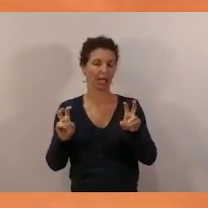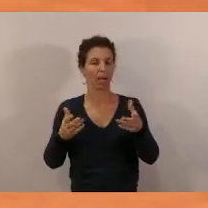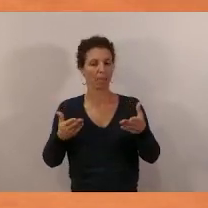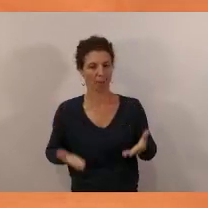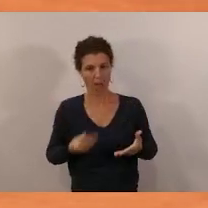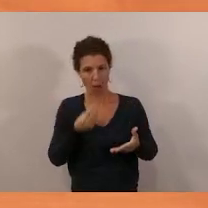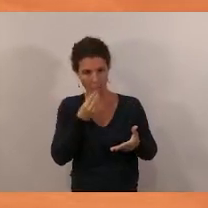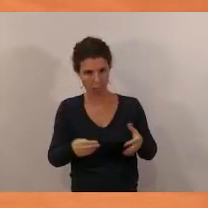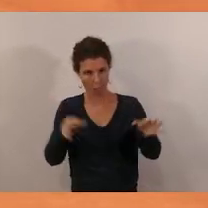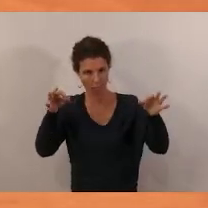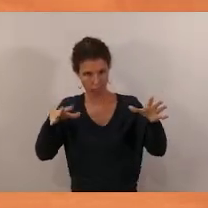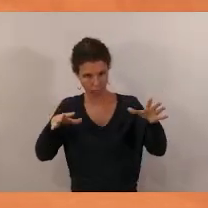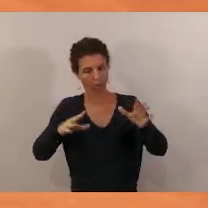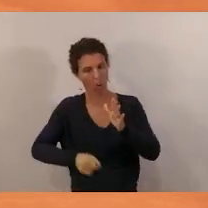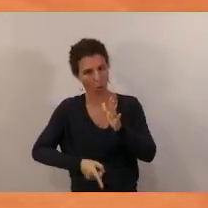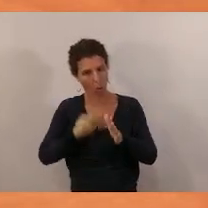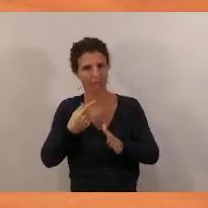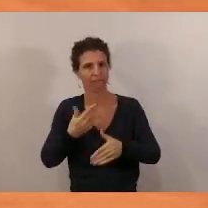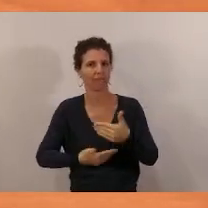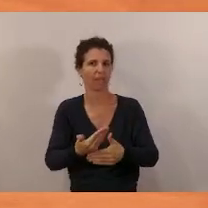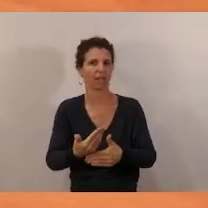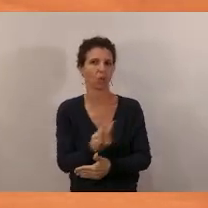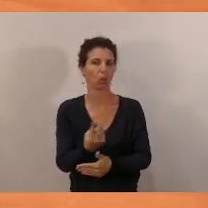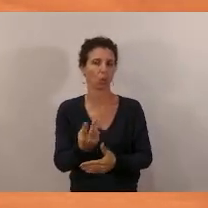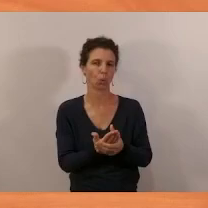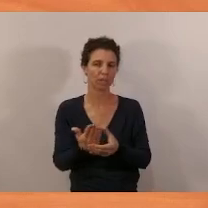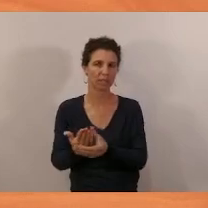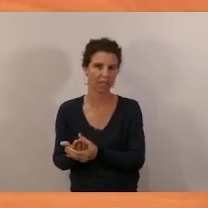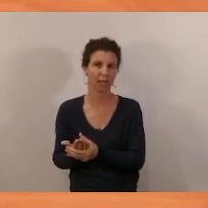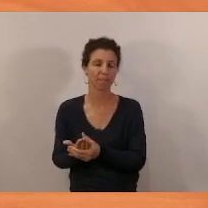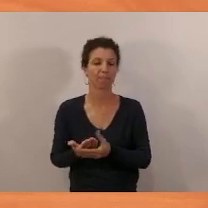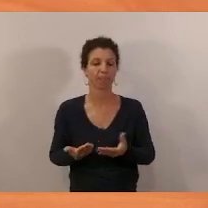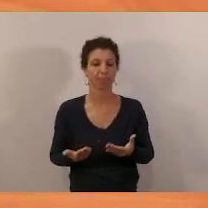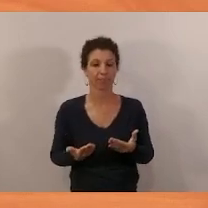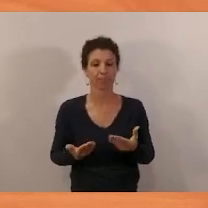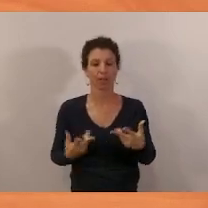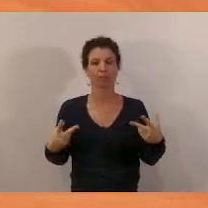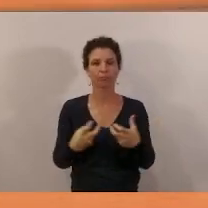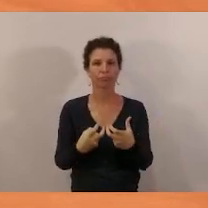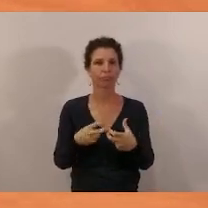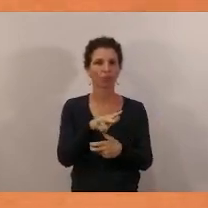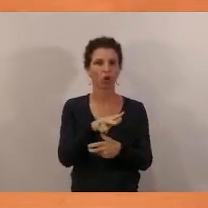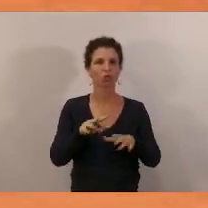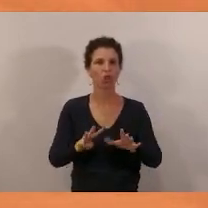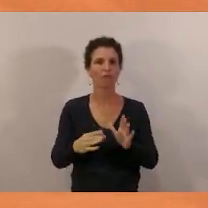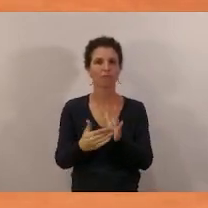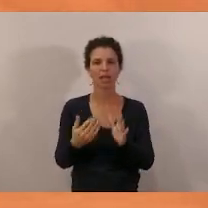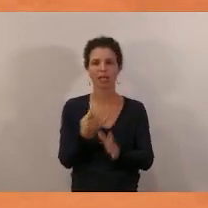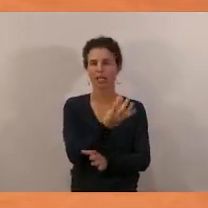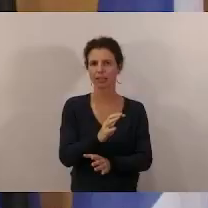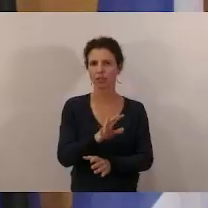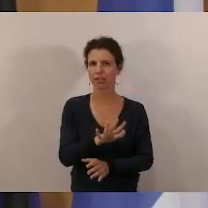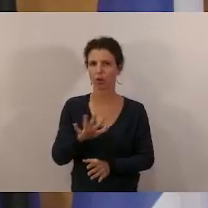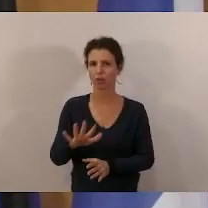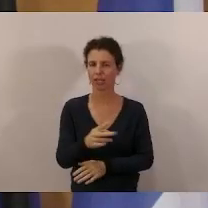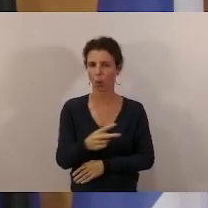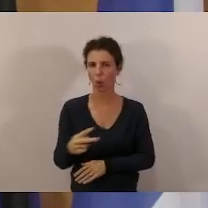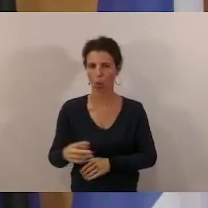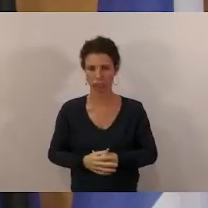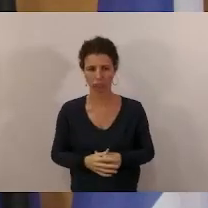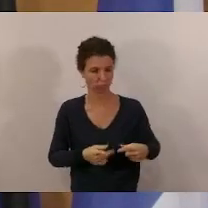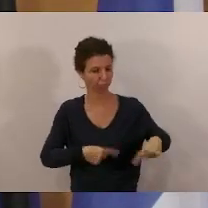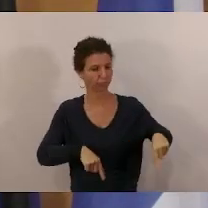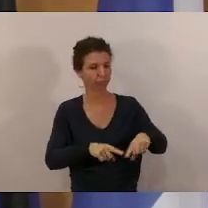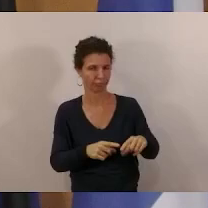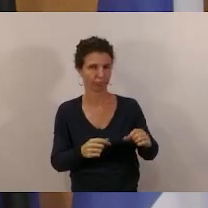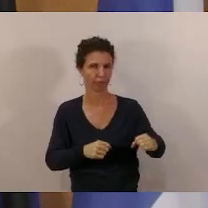donc, on peut reprendre les deux dossiers. C'est deux dossiers d'un montant de 39 455 euros. Voilà. La Commission a donné son